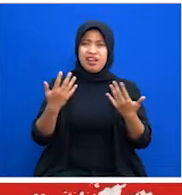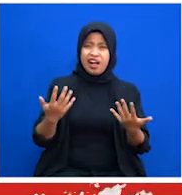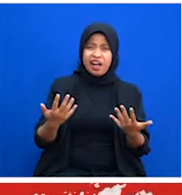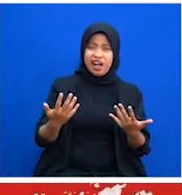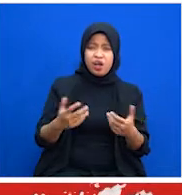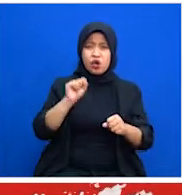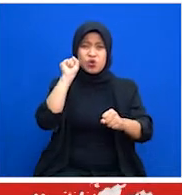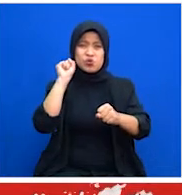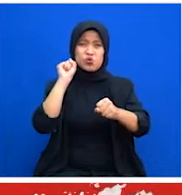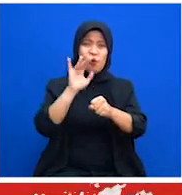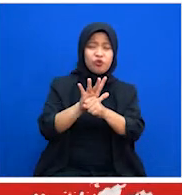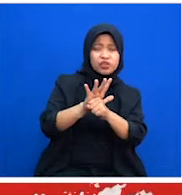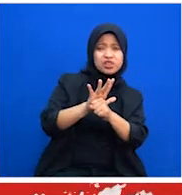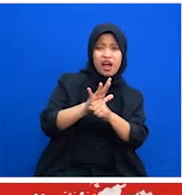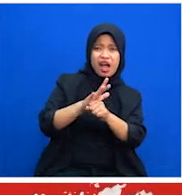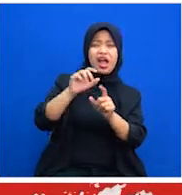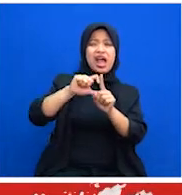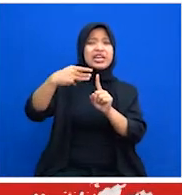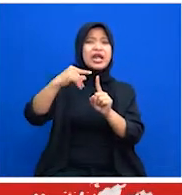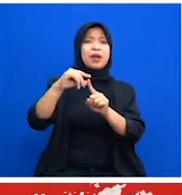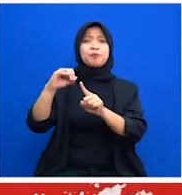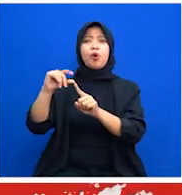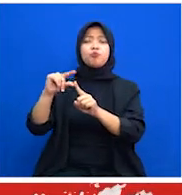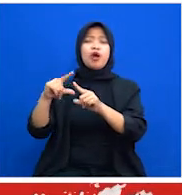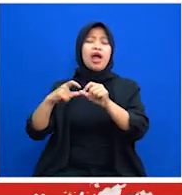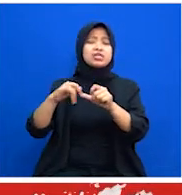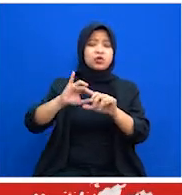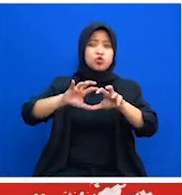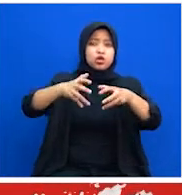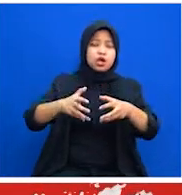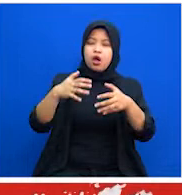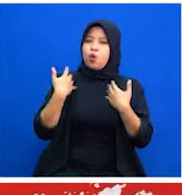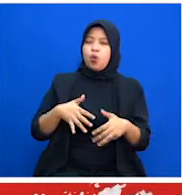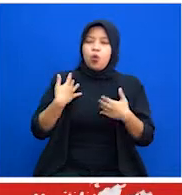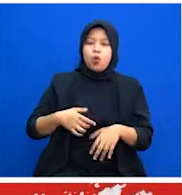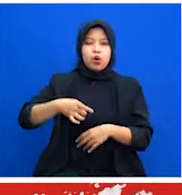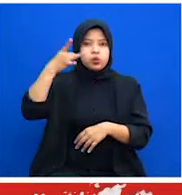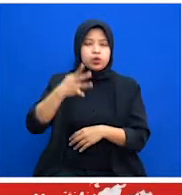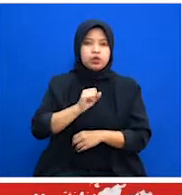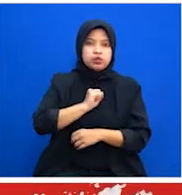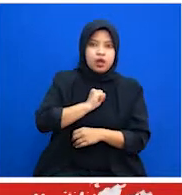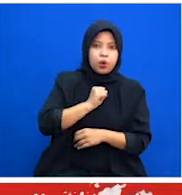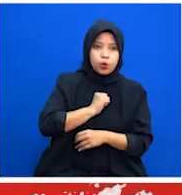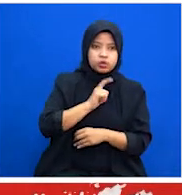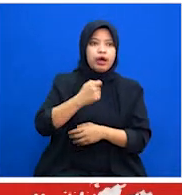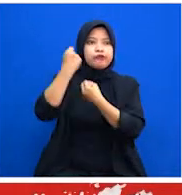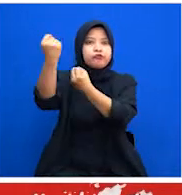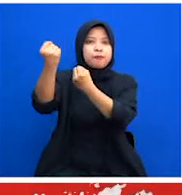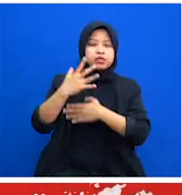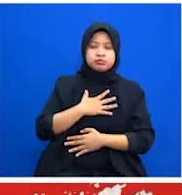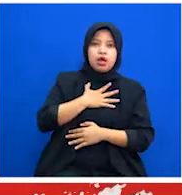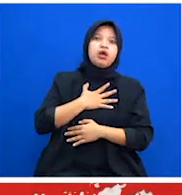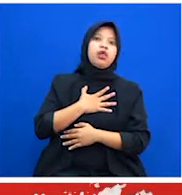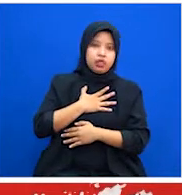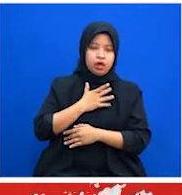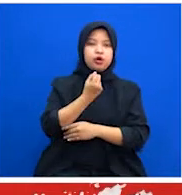Hai covert adalah strategi depopulasi dunia mengerikan sekali untuk saja kabar Ini sontak